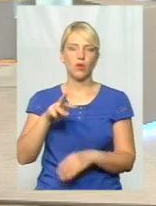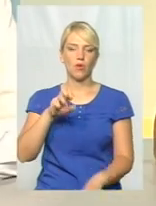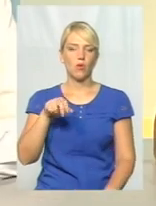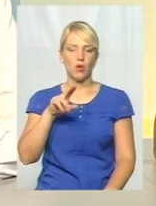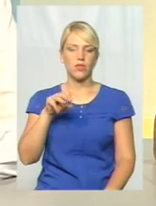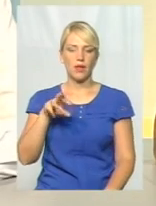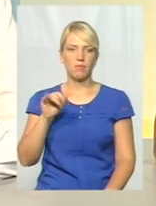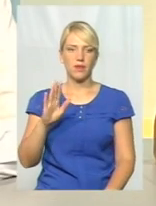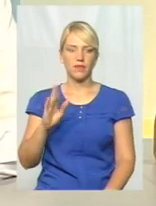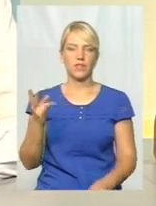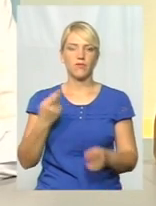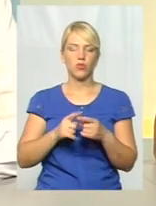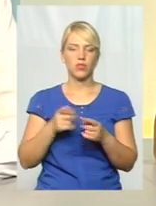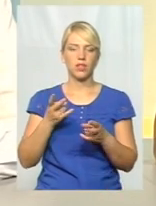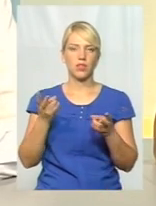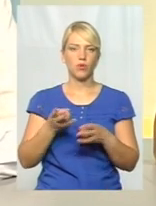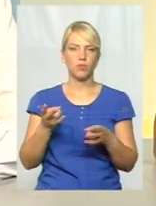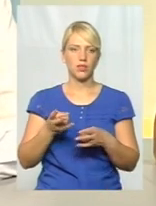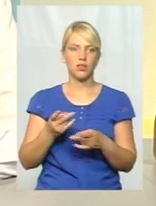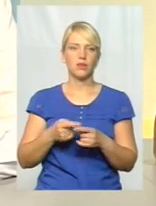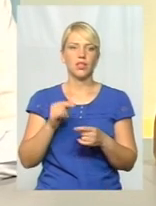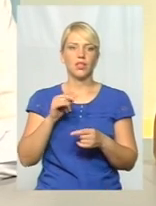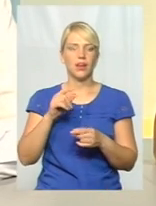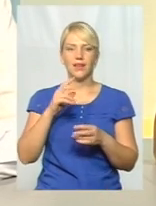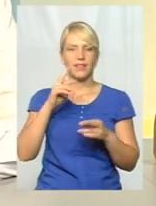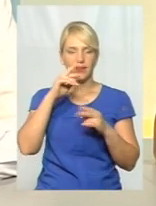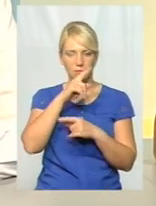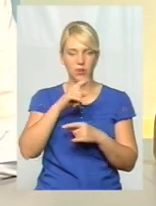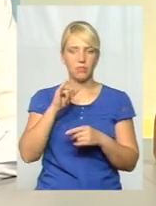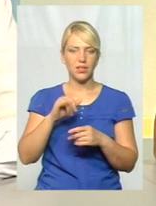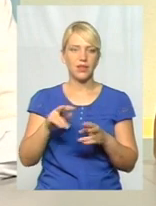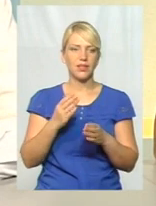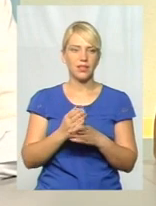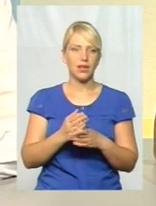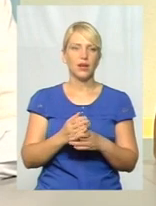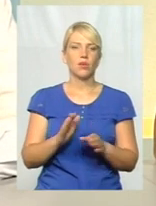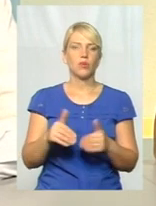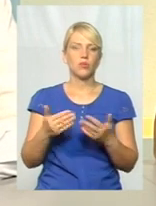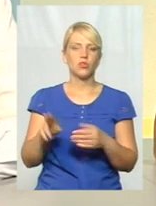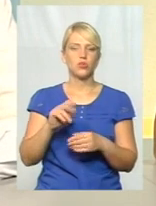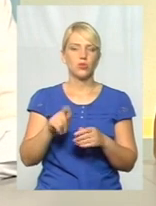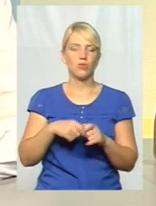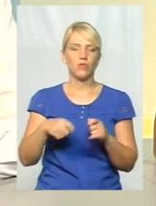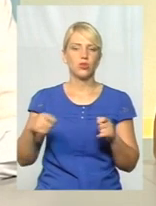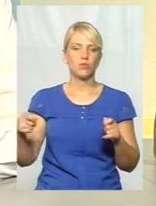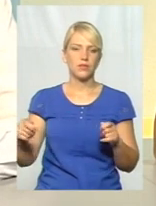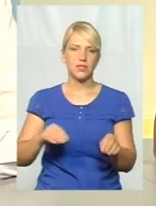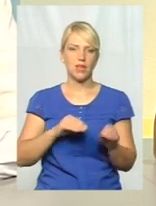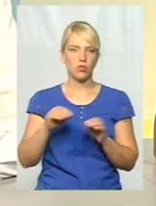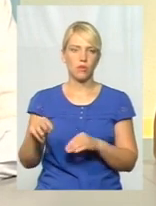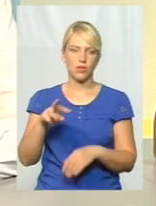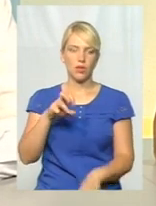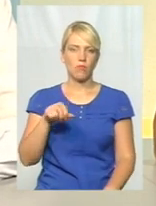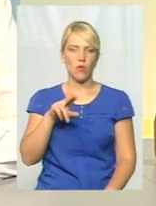є хибним. Аналогічно, як хибним, є пропозиції щодо відтермінування встановлення модемів, а